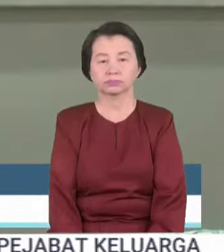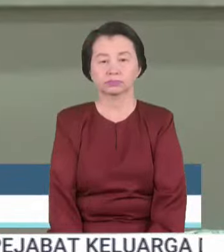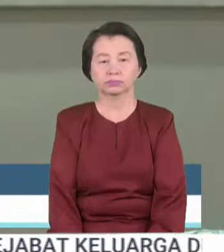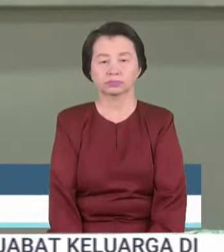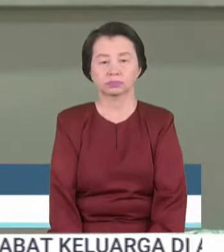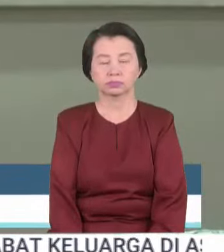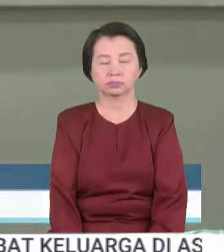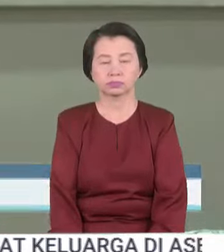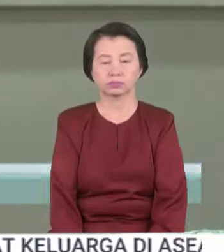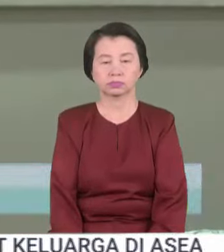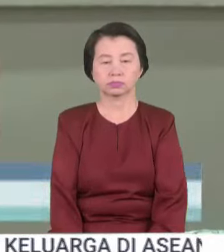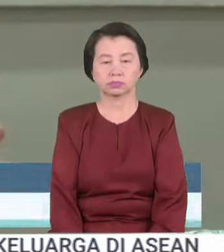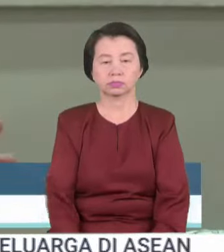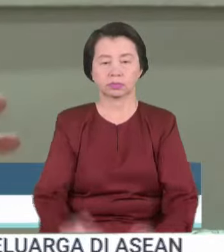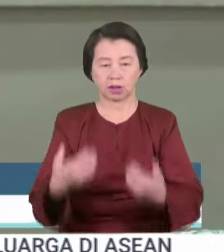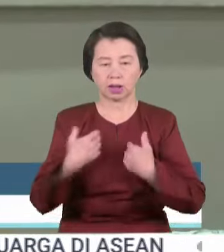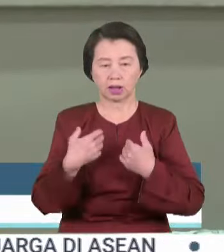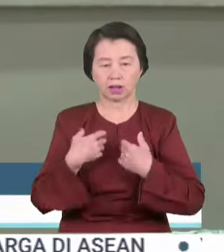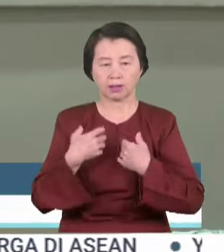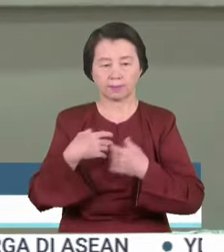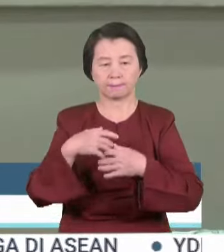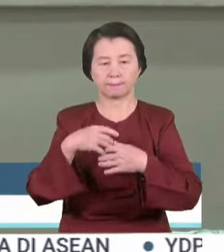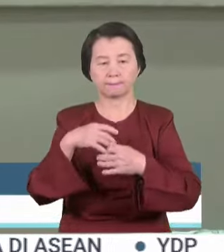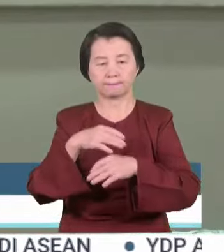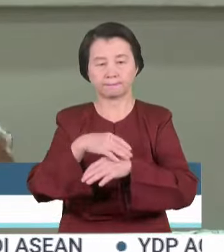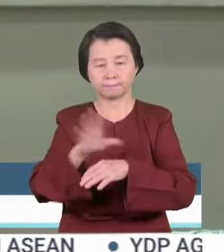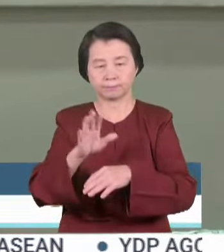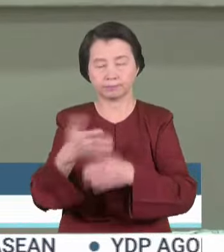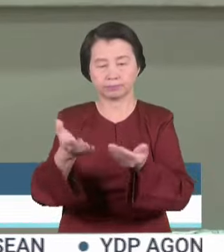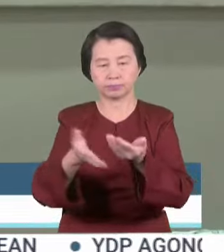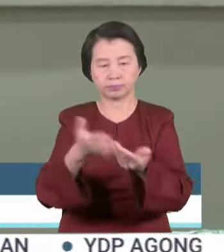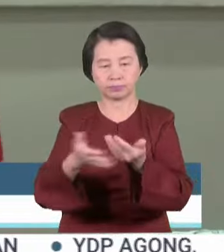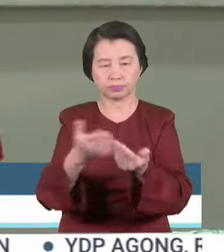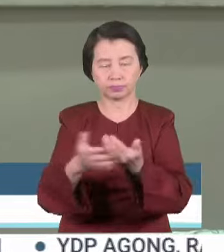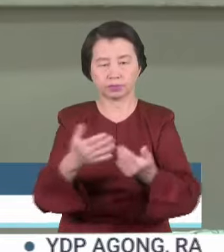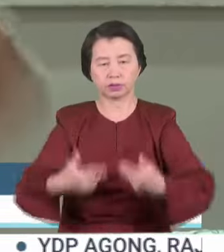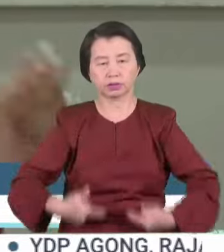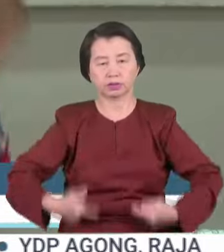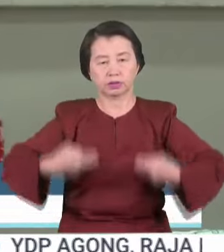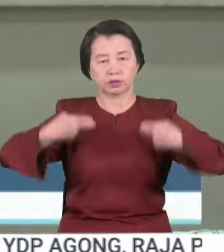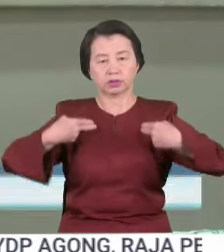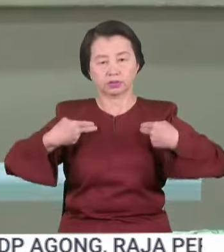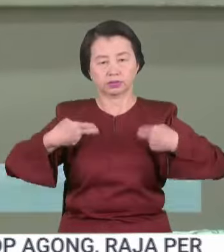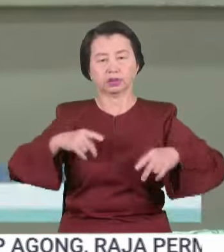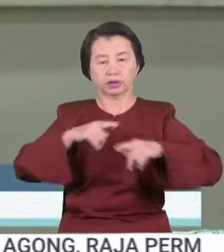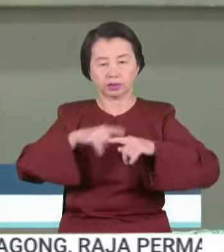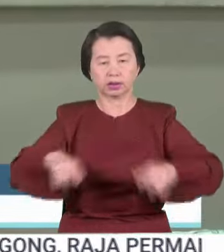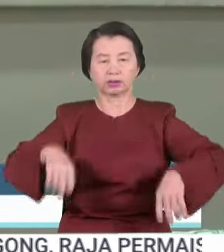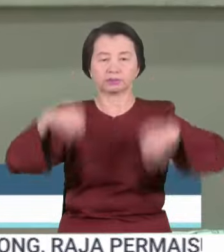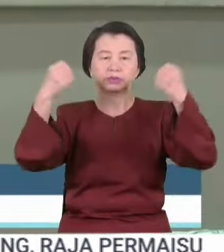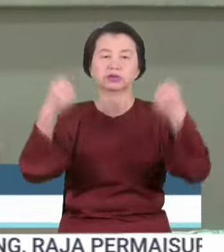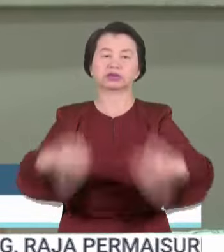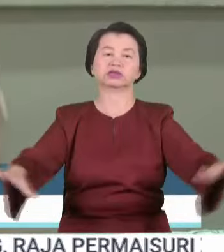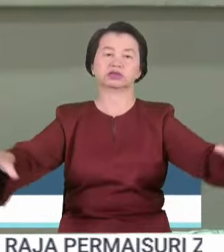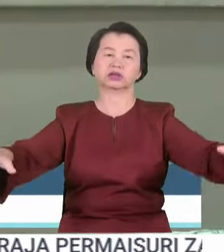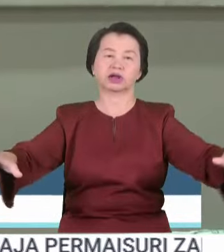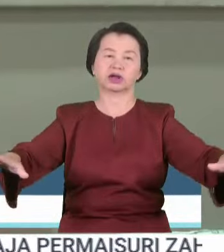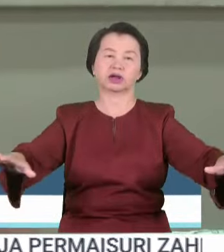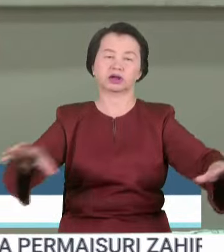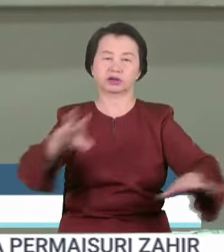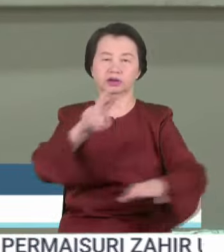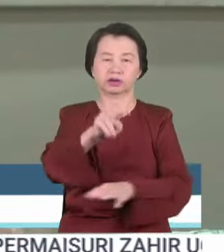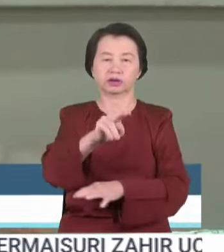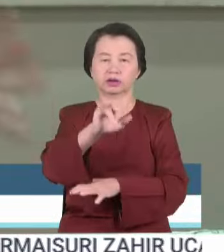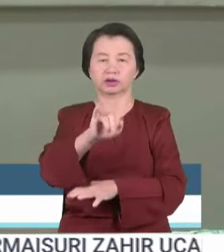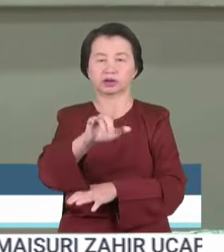Ia adalah lebih kepada memudahkan kehidupan, tak tetapi menghilangkan nilai-nilai murni